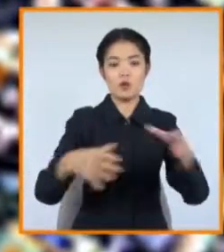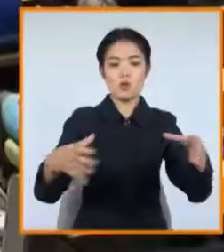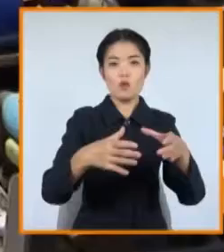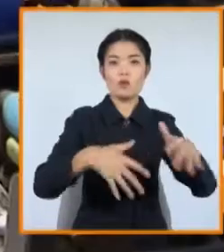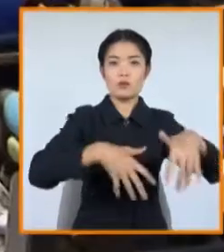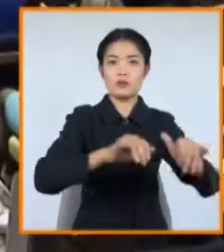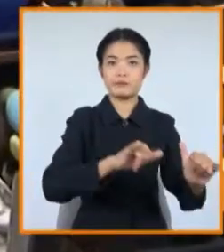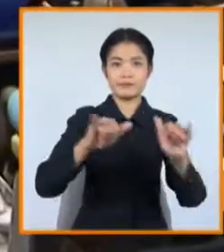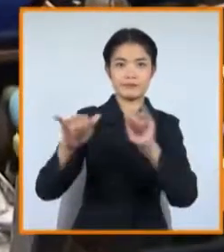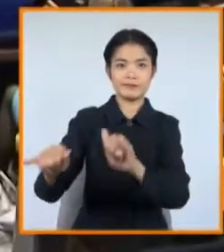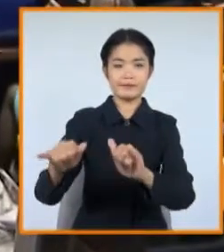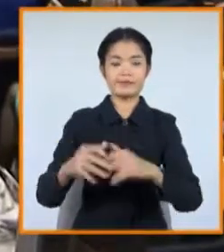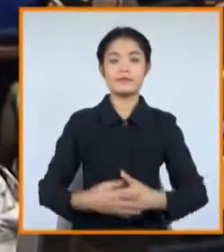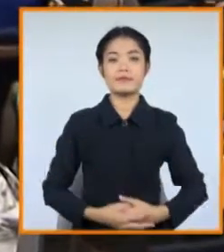พค่ะ